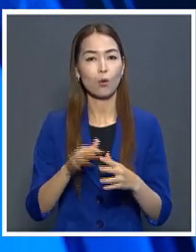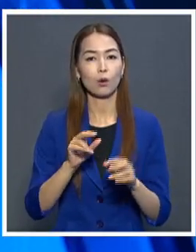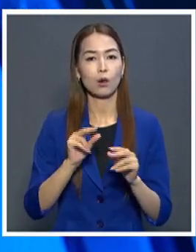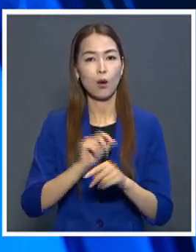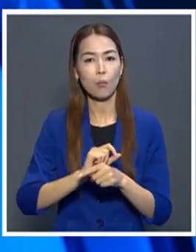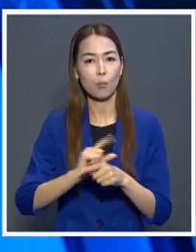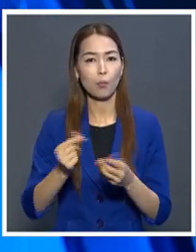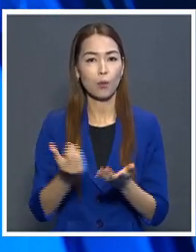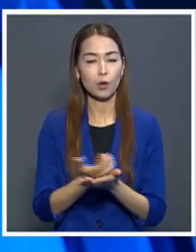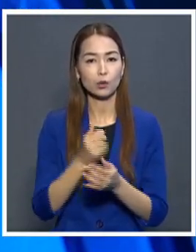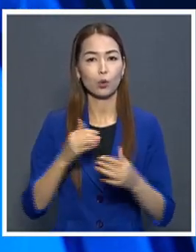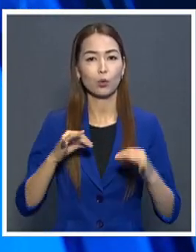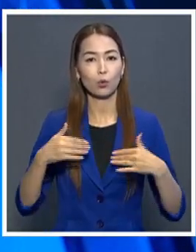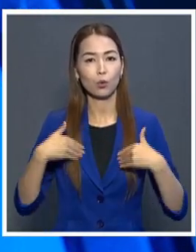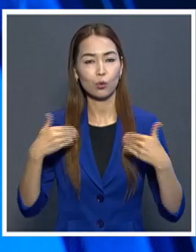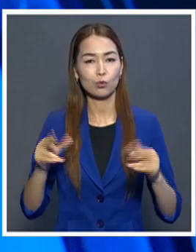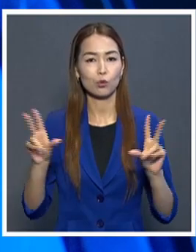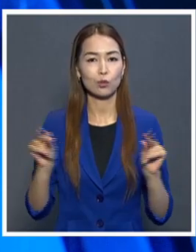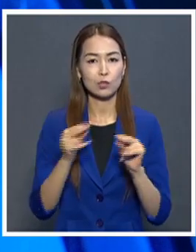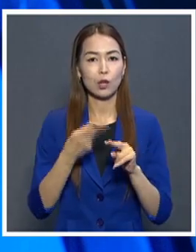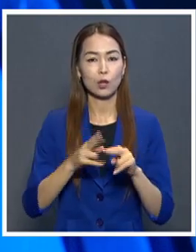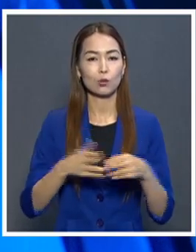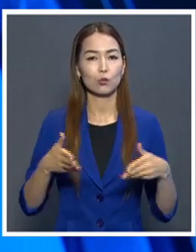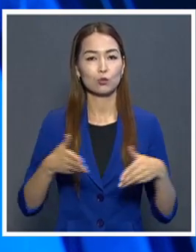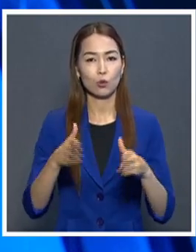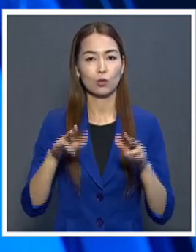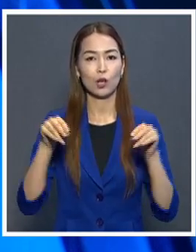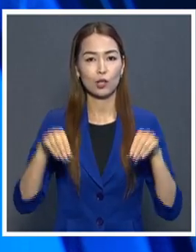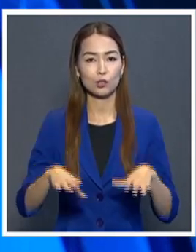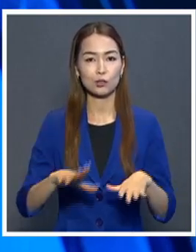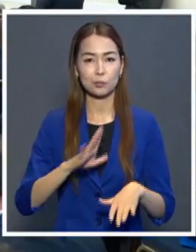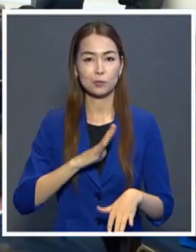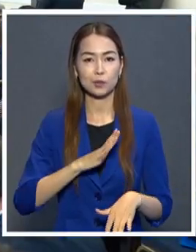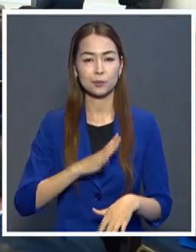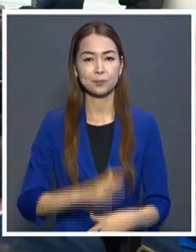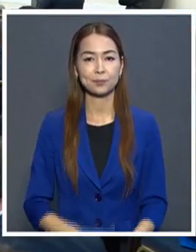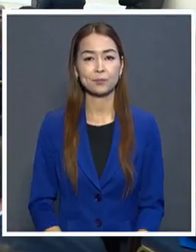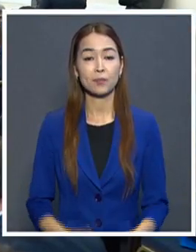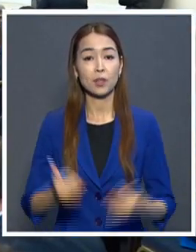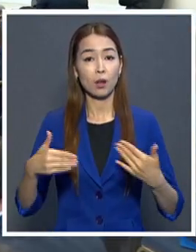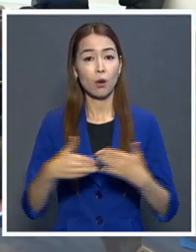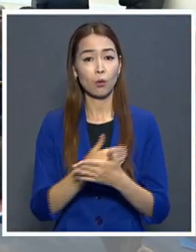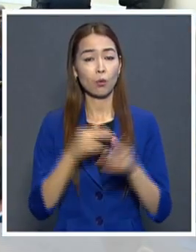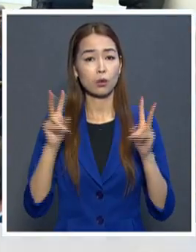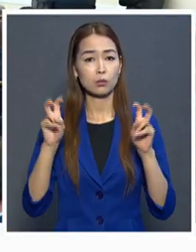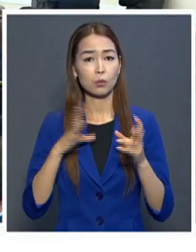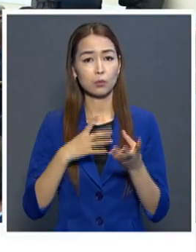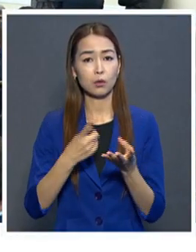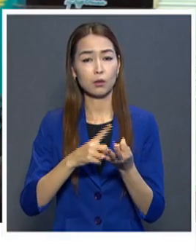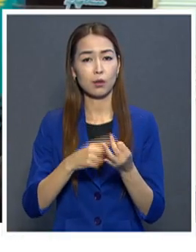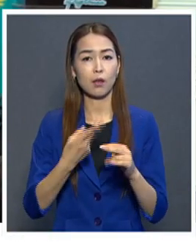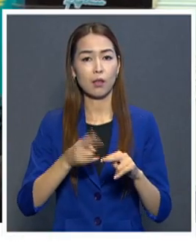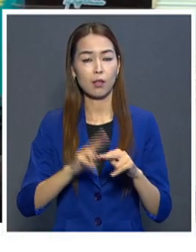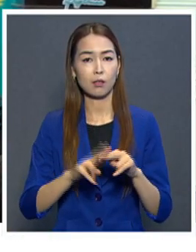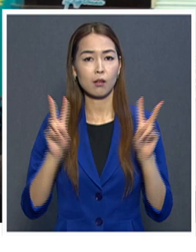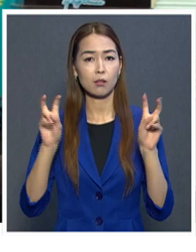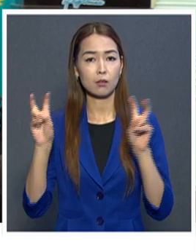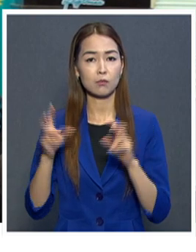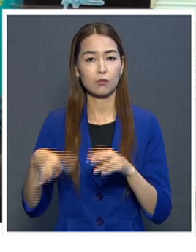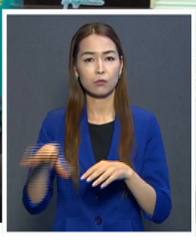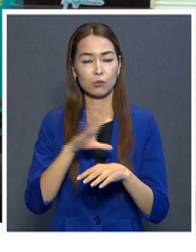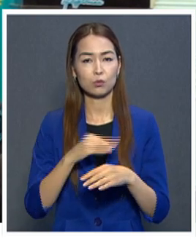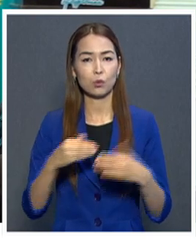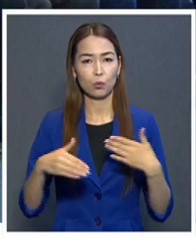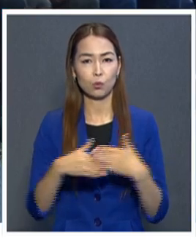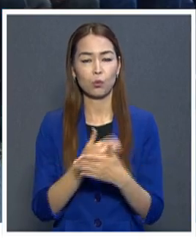жобаларын жүзеге асырудың тиімді жолдары талқыланды. Аталған бағдарламалар жергілікті жұртшылықтың игілігіне айналуы тиіс. Соған ұйытқы